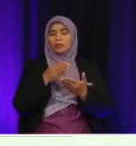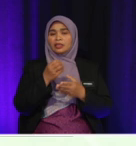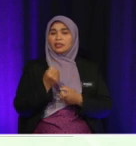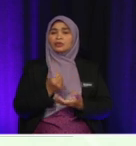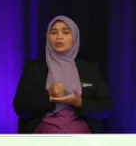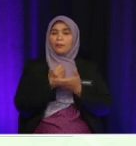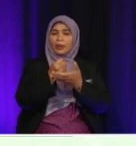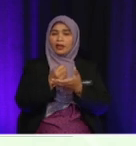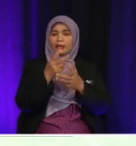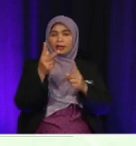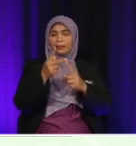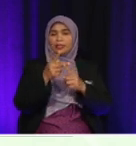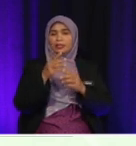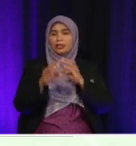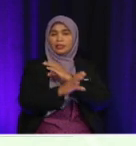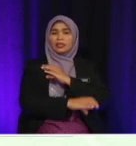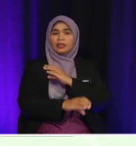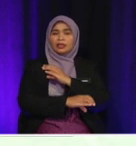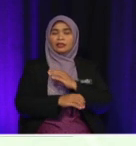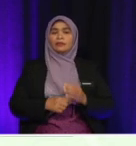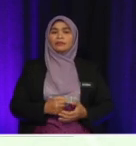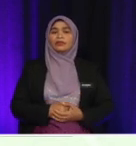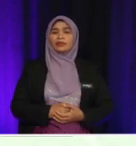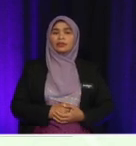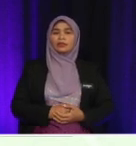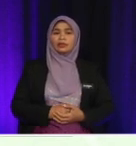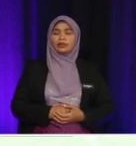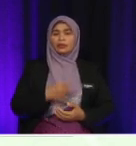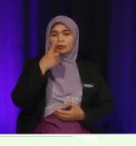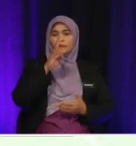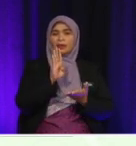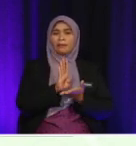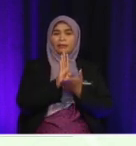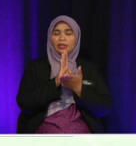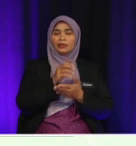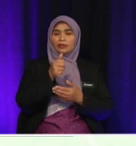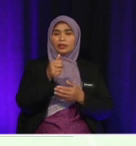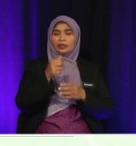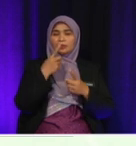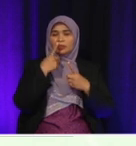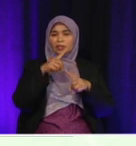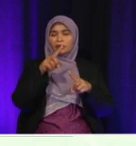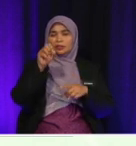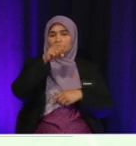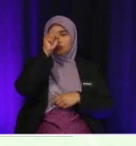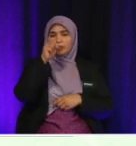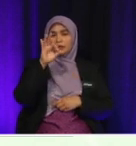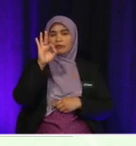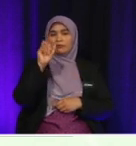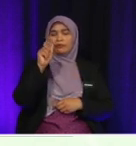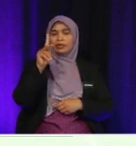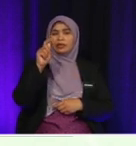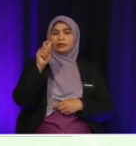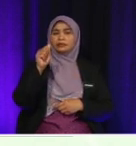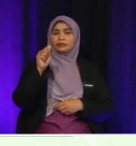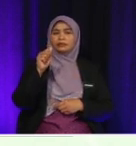negara seperti tokoh tersebut jadi untuk membantu Anda menjawab soalan-soalan fakta yang seperti